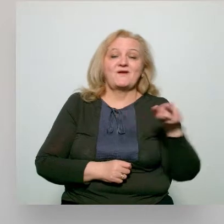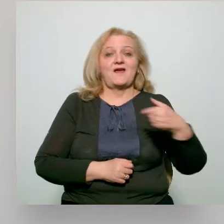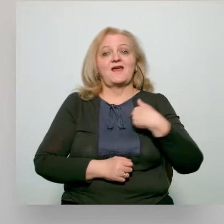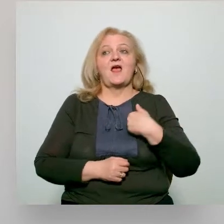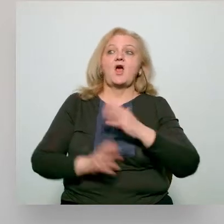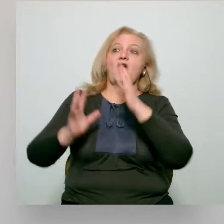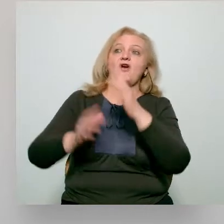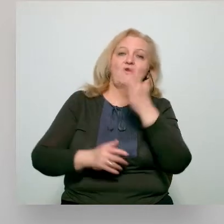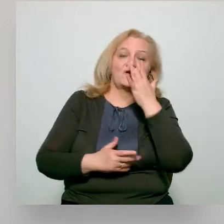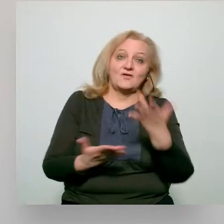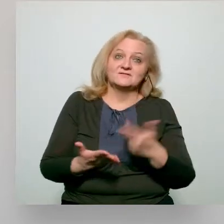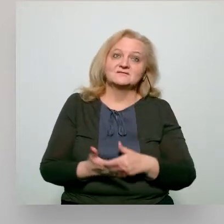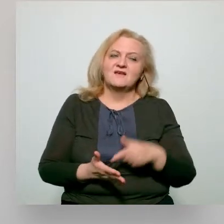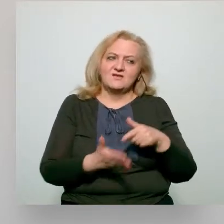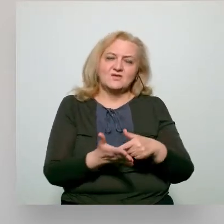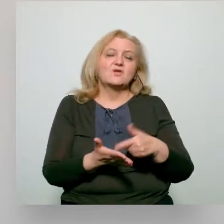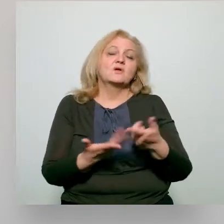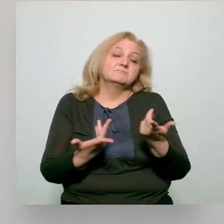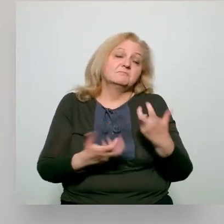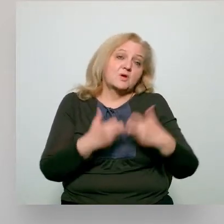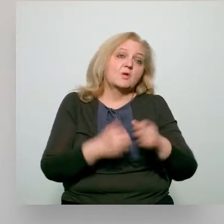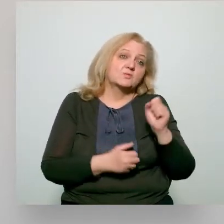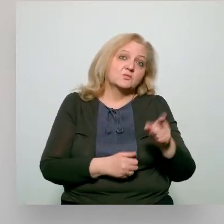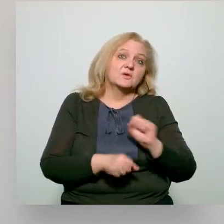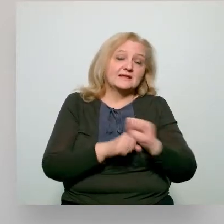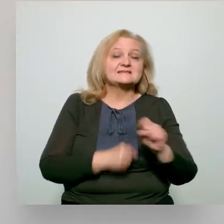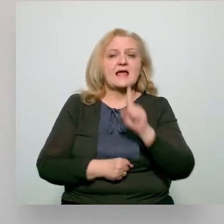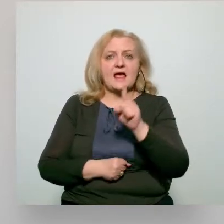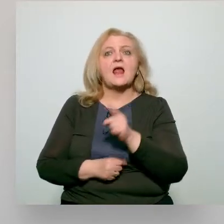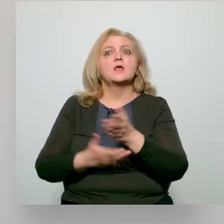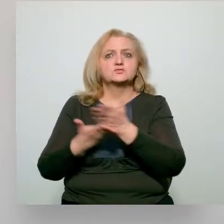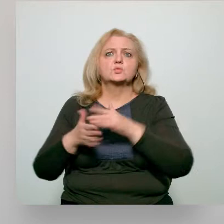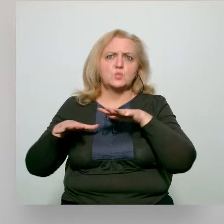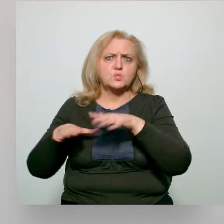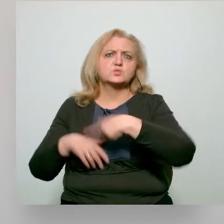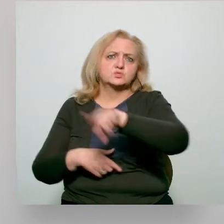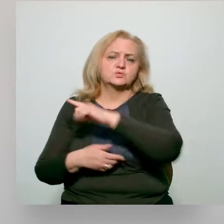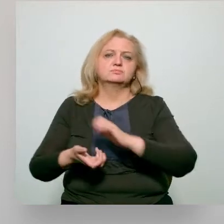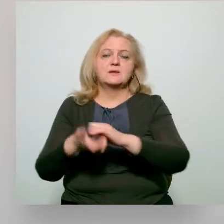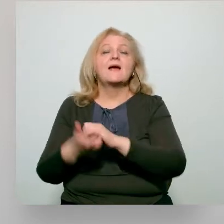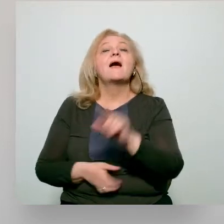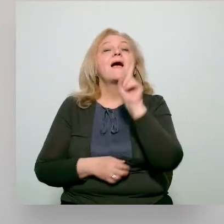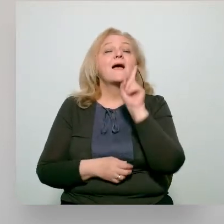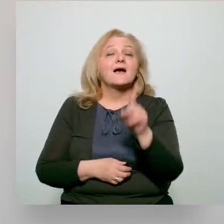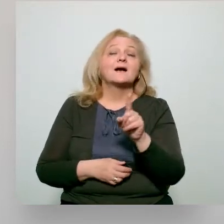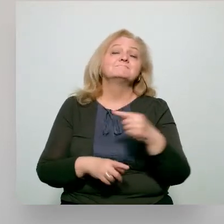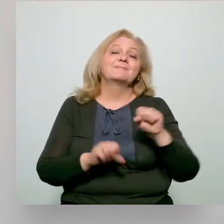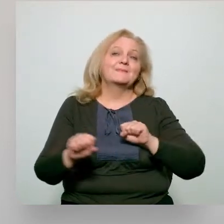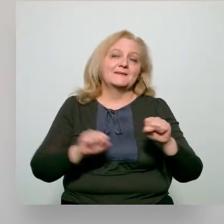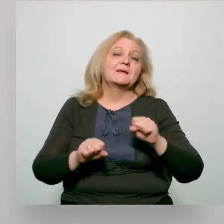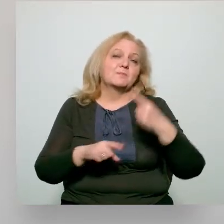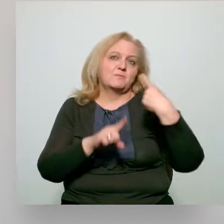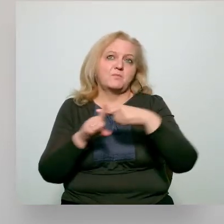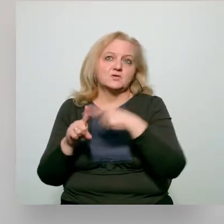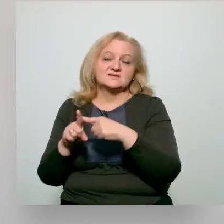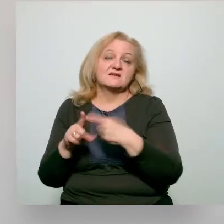że rzeczywiście już jesteśmy bardzo skonsolidowani ostatecznie, tak to wygląda, ale dynamika jest pozytywna ogólnie.